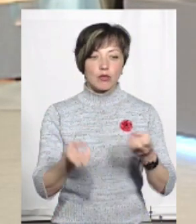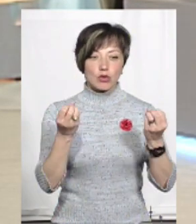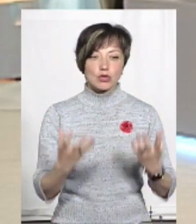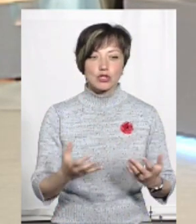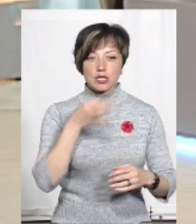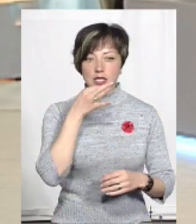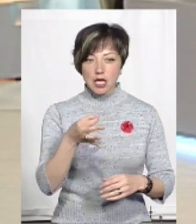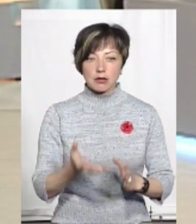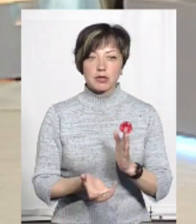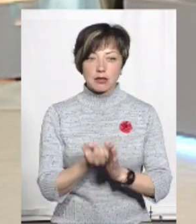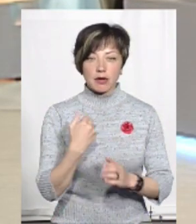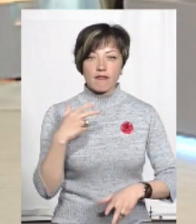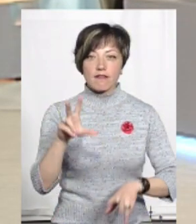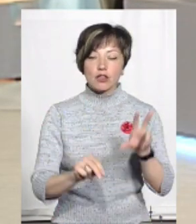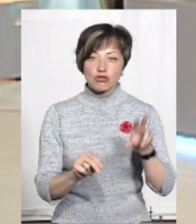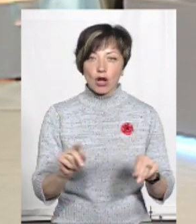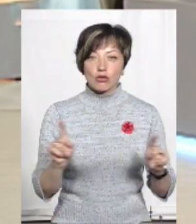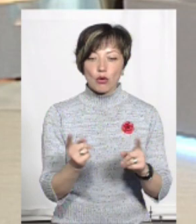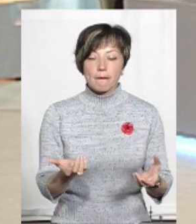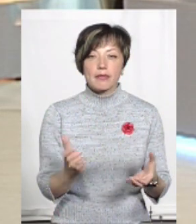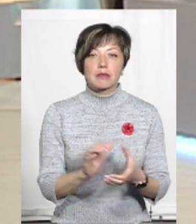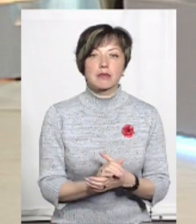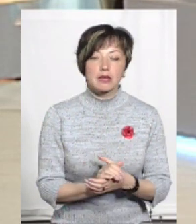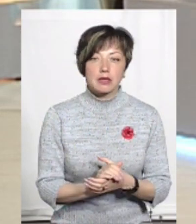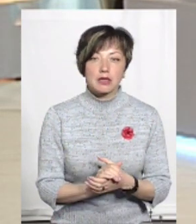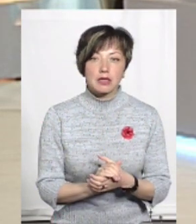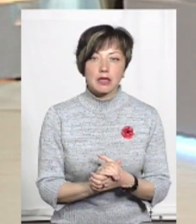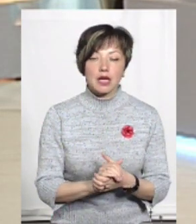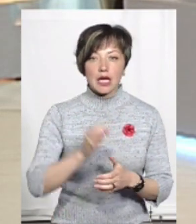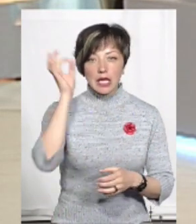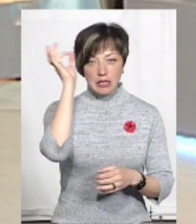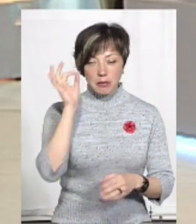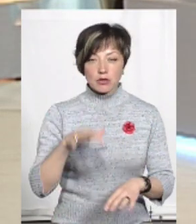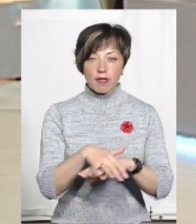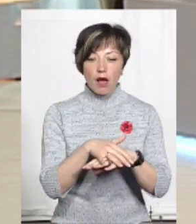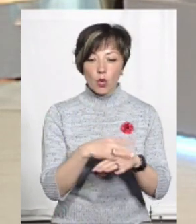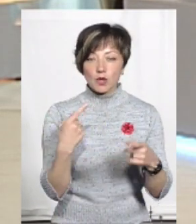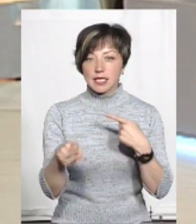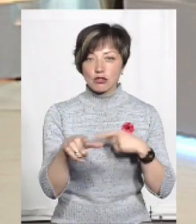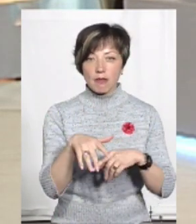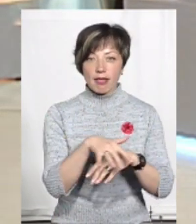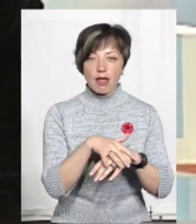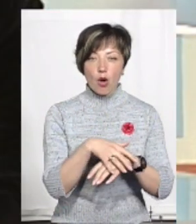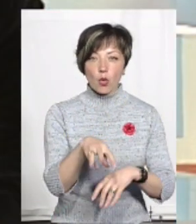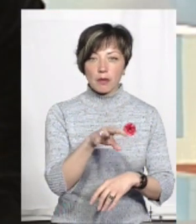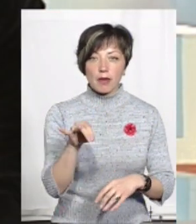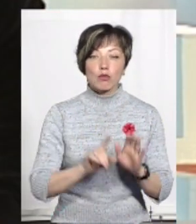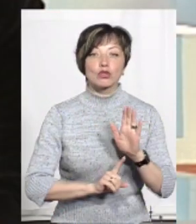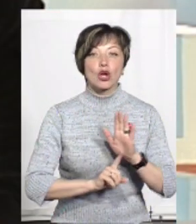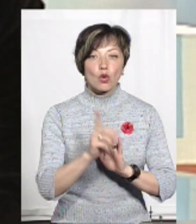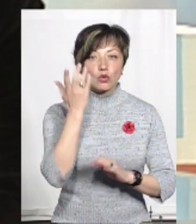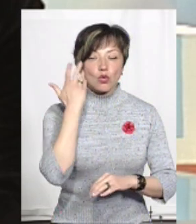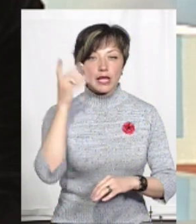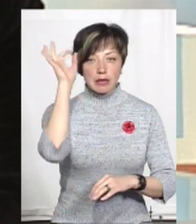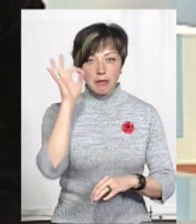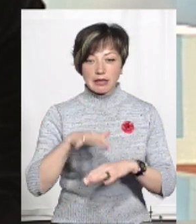простіше сказати і підтримати, я вважаю, що примирення німецького народу з іншими народами почалося після того,